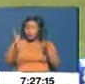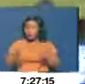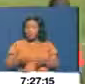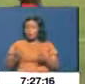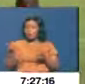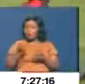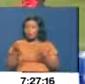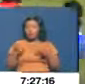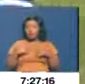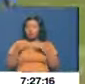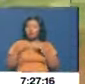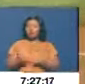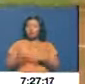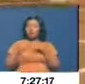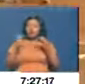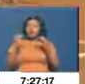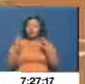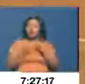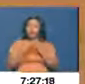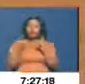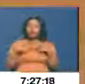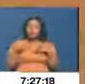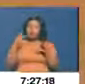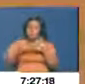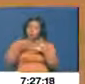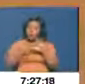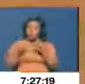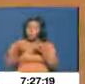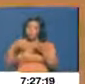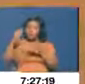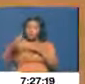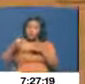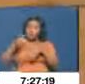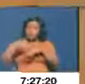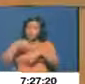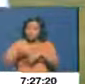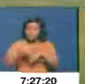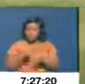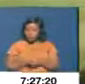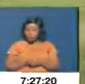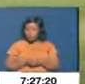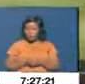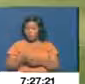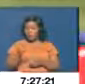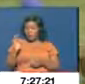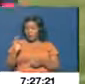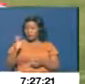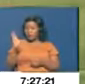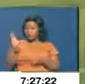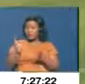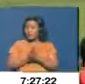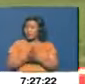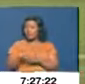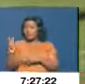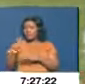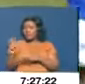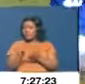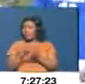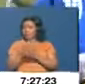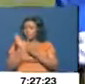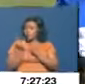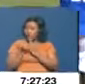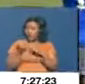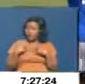akipandishwa ngazi na kushiriki ligi kuu nchini msimu ujao. Timu za Talanta FC na Vihiga Bullets ndizo zilizopanda daraja moja kwa moja